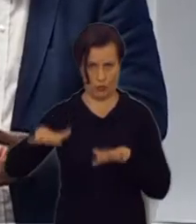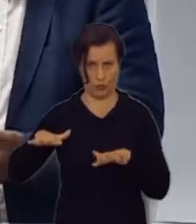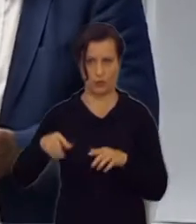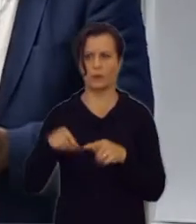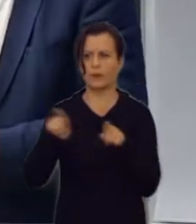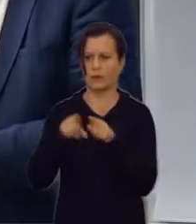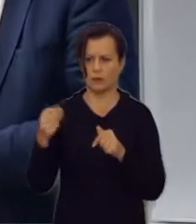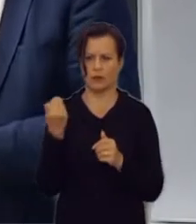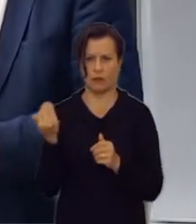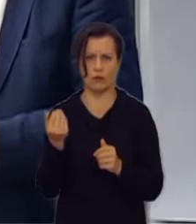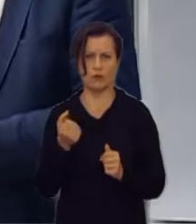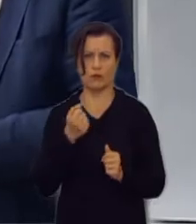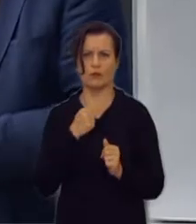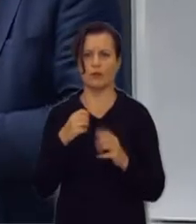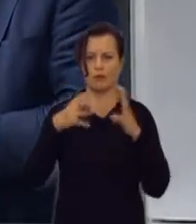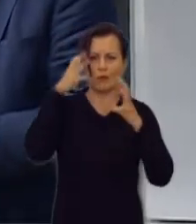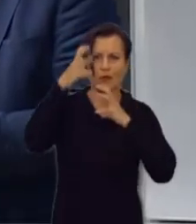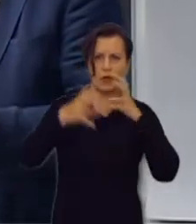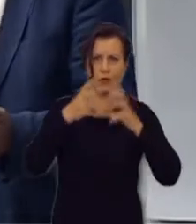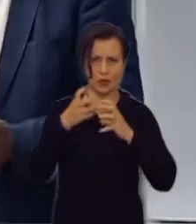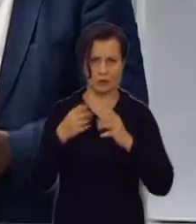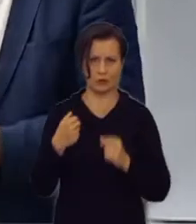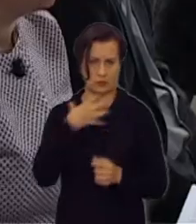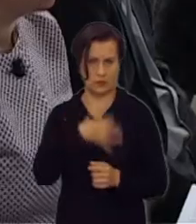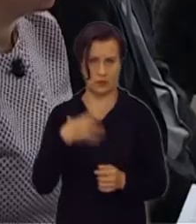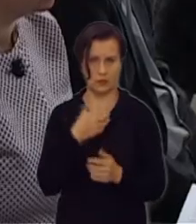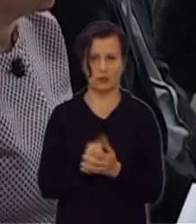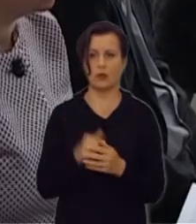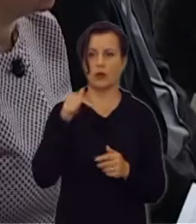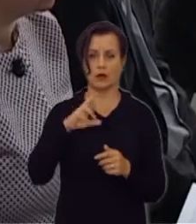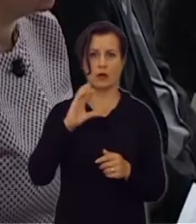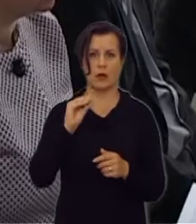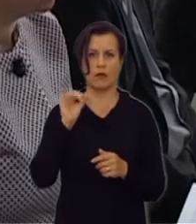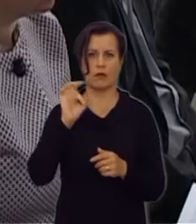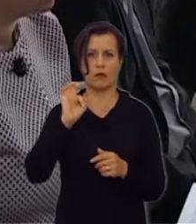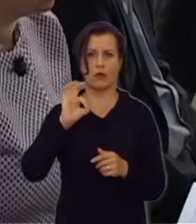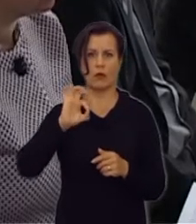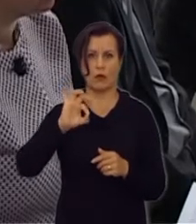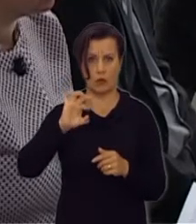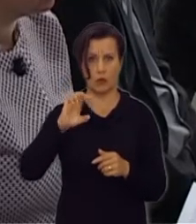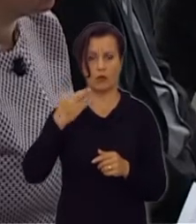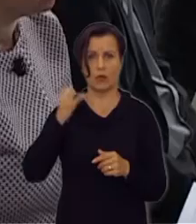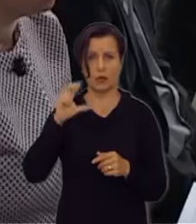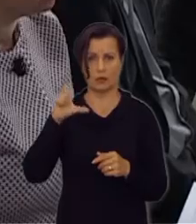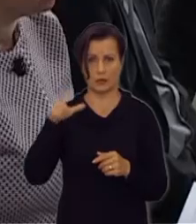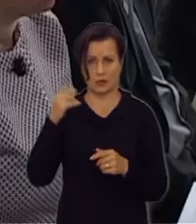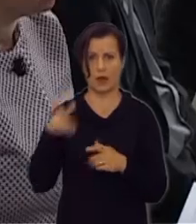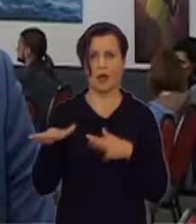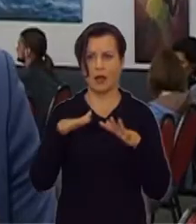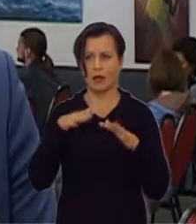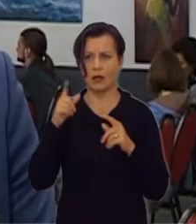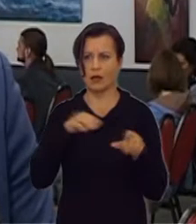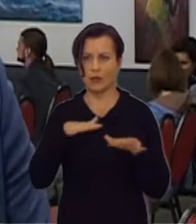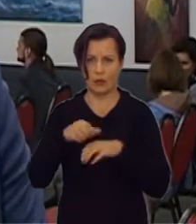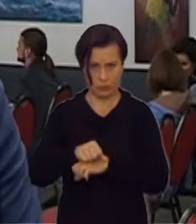turis ir pasaulinis reikšmės. Dėl to negalima reformacijos judėjimo nagrinėti izoliuotai, vien tik tai